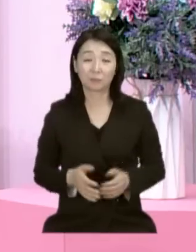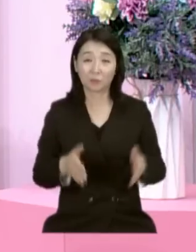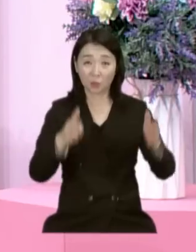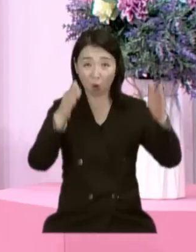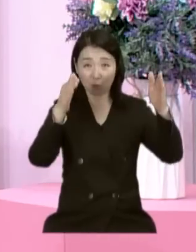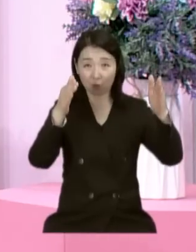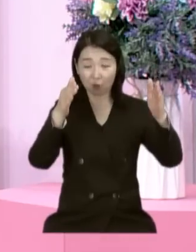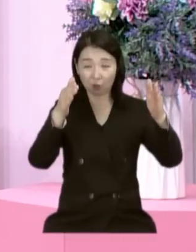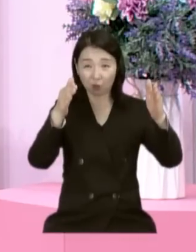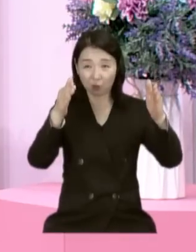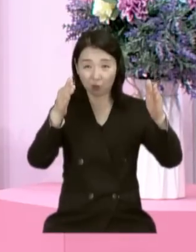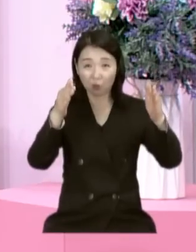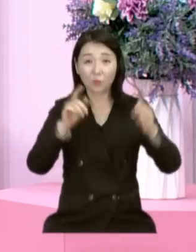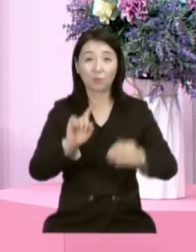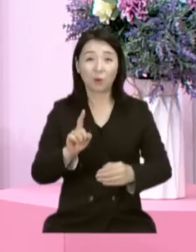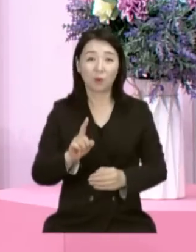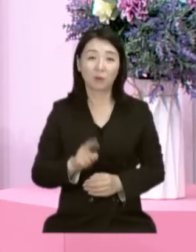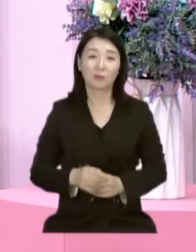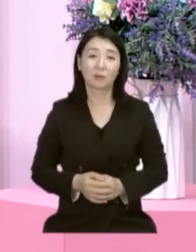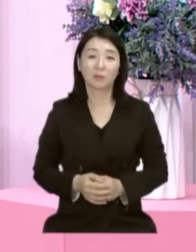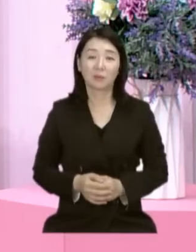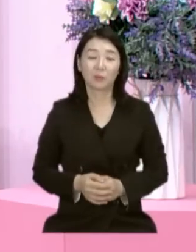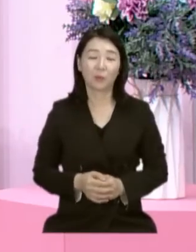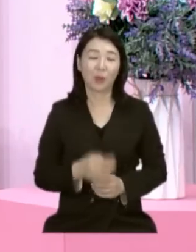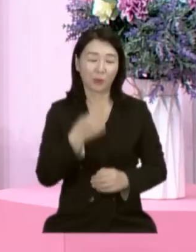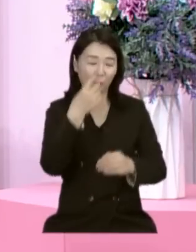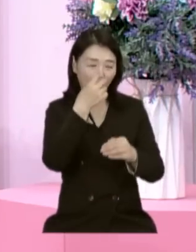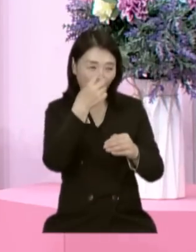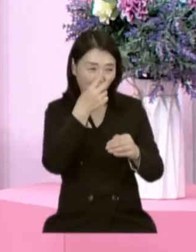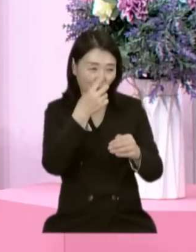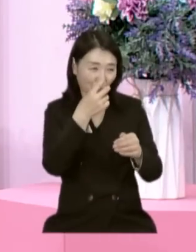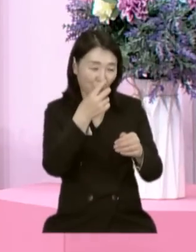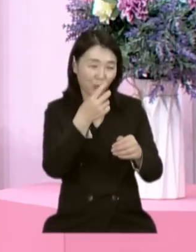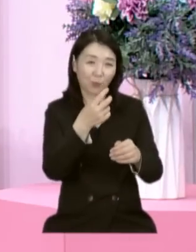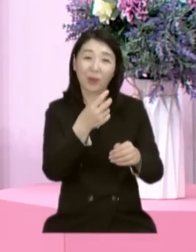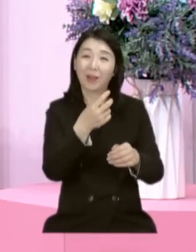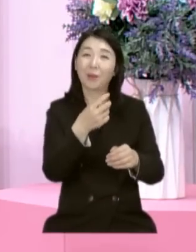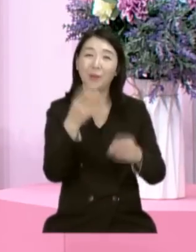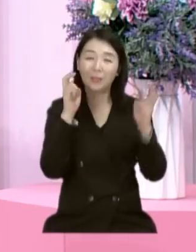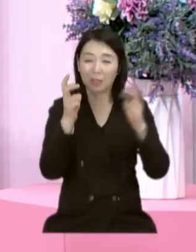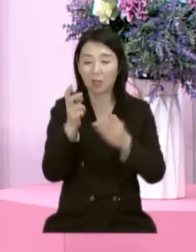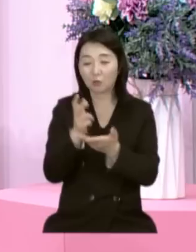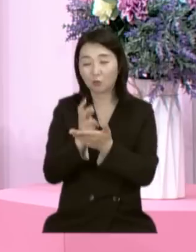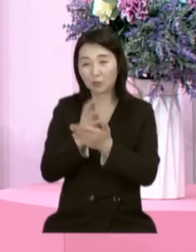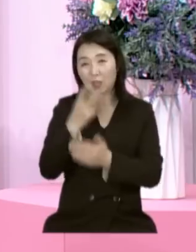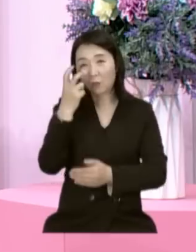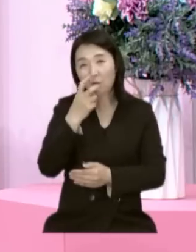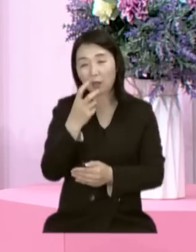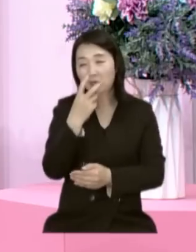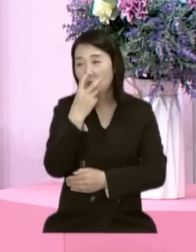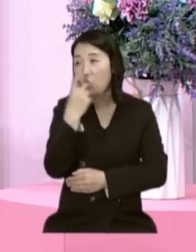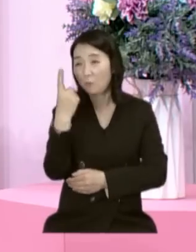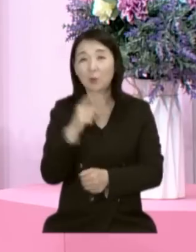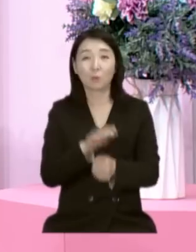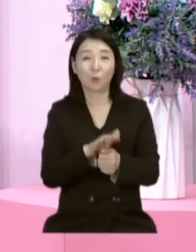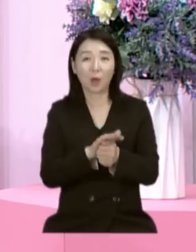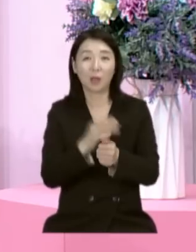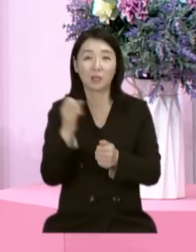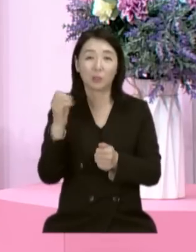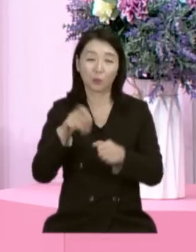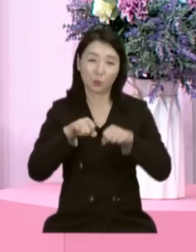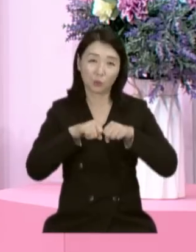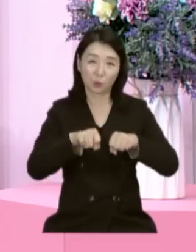건물이나 빌딩을 그 메인테넌스 하는 회사, 주차 관리, 또 경비 보안, 예.